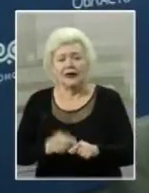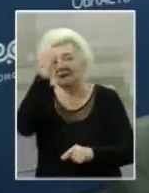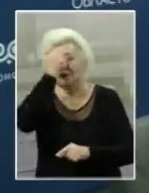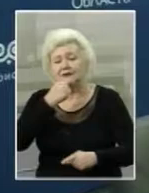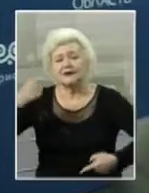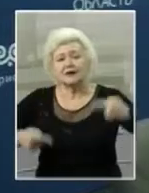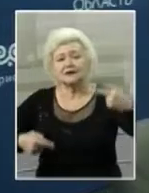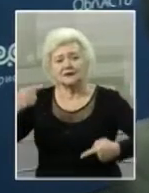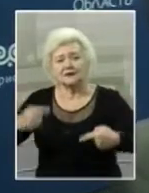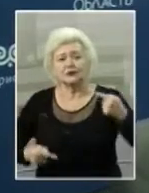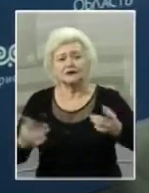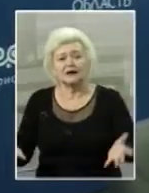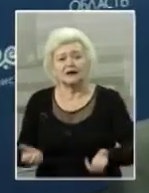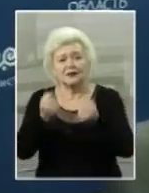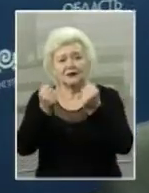спасибо за